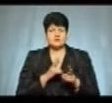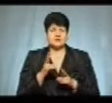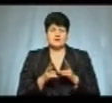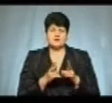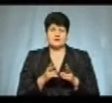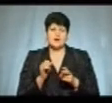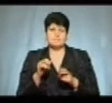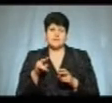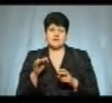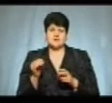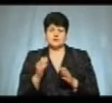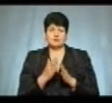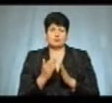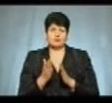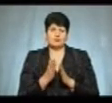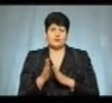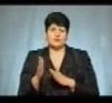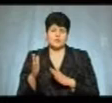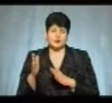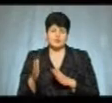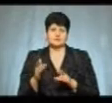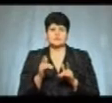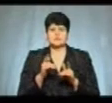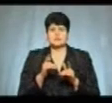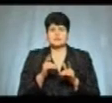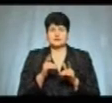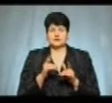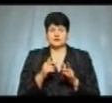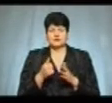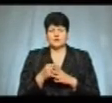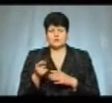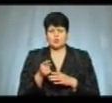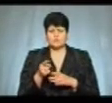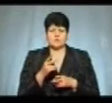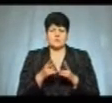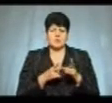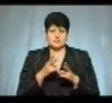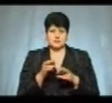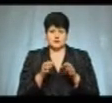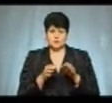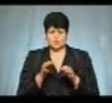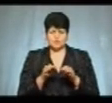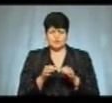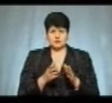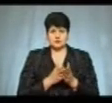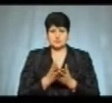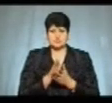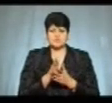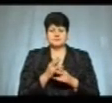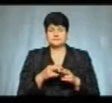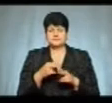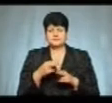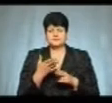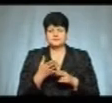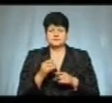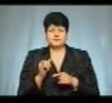порядку, визначено пункт 15 значком 5 розділу 13 перехідні положення ЦПК України до Тернопільського апеляційного суду шляхом подачі через суд першої інстанції у 30-денний срок за складання